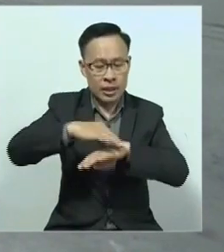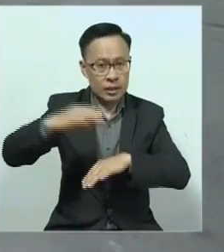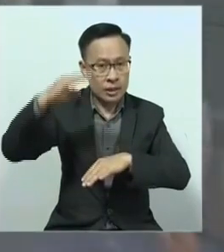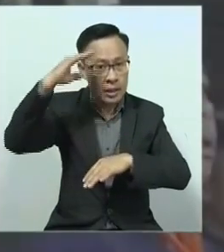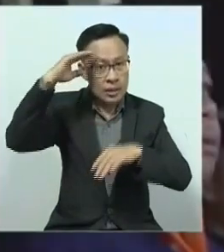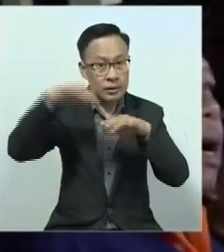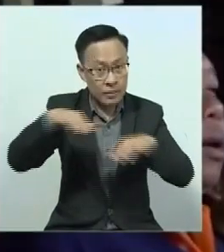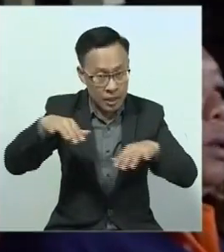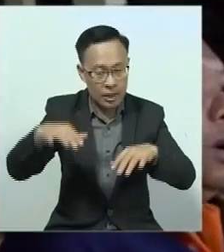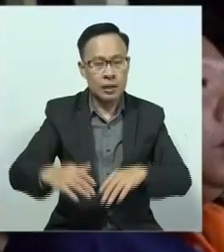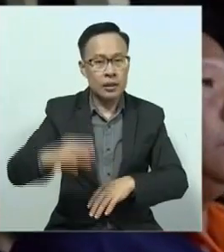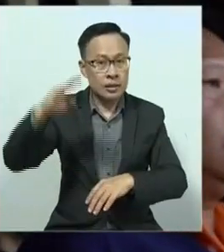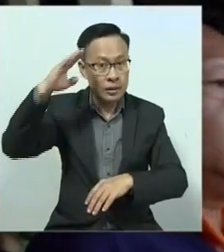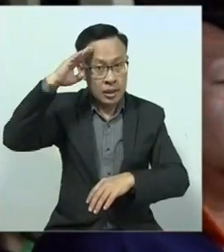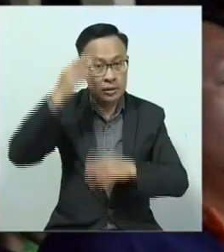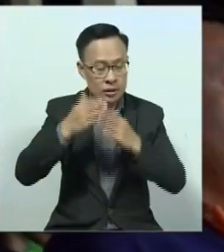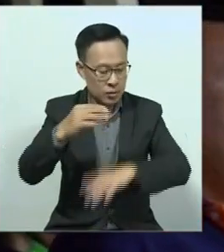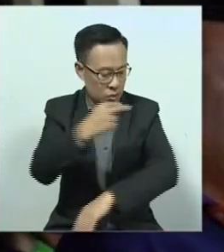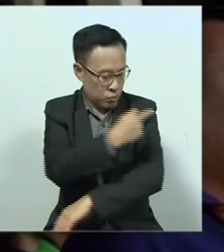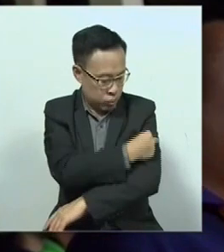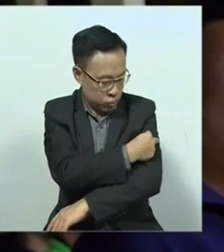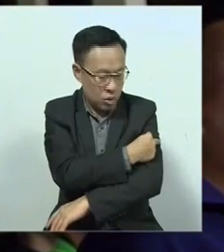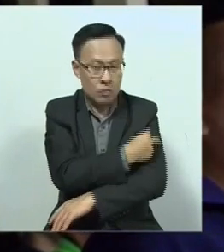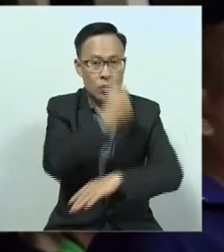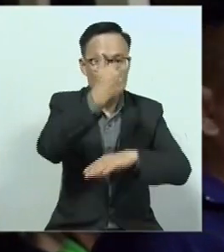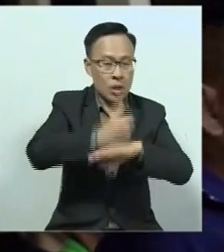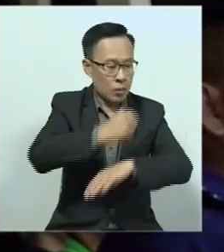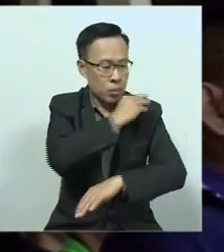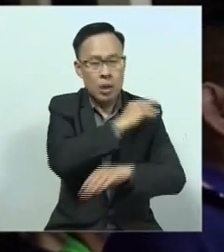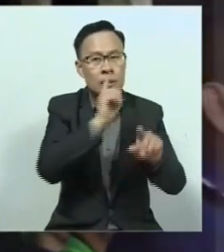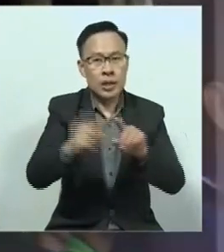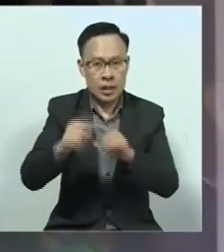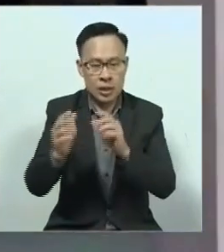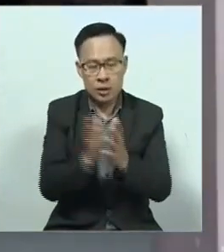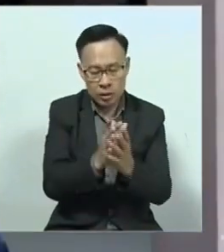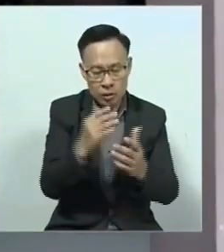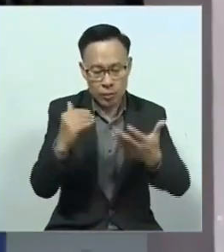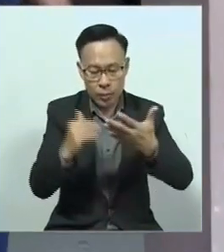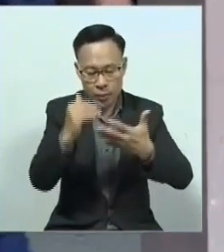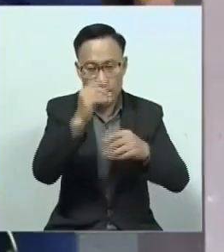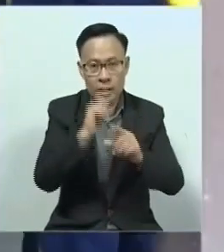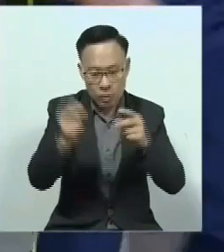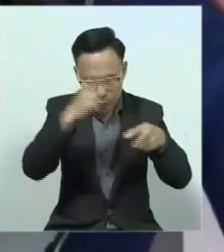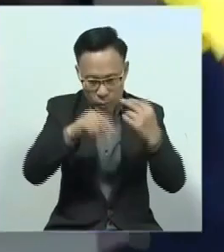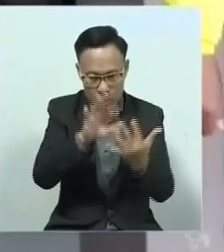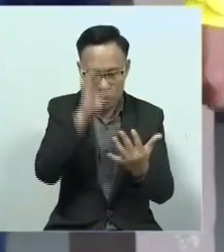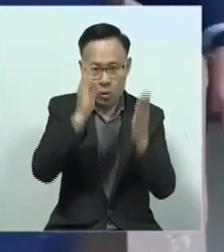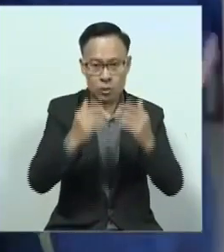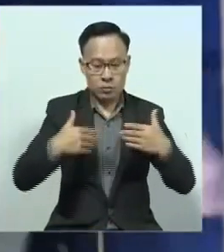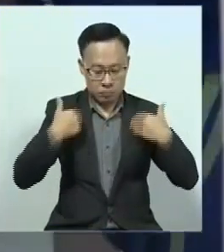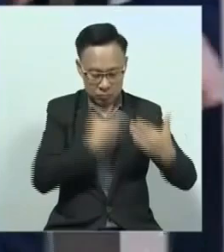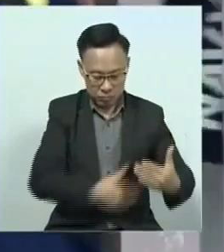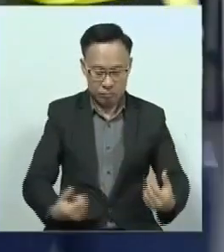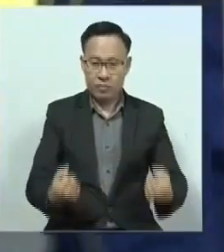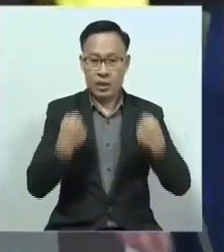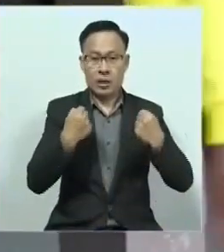ครับแบบให้แล้วก็จะคัดเลือกคนที่มีสุขภาพร่างกายที่แข็งแรงนะครับเพราะว่าจะต้องใช้เวล